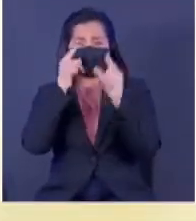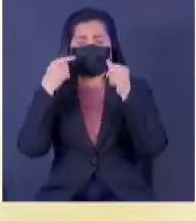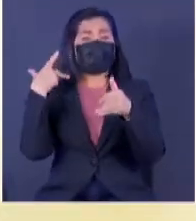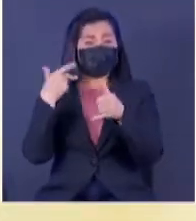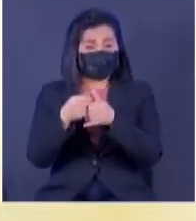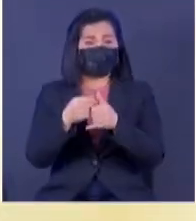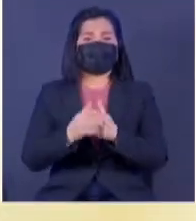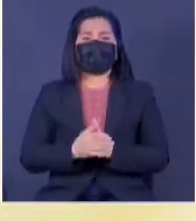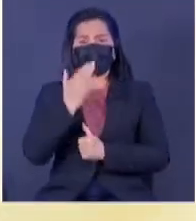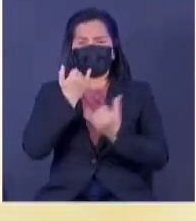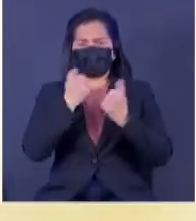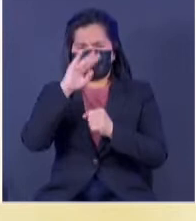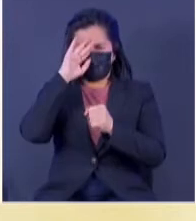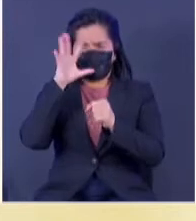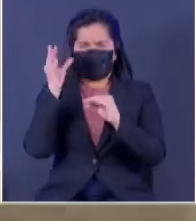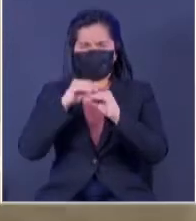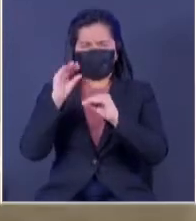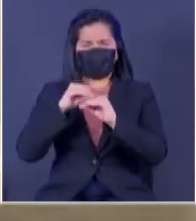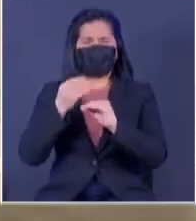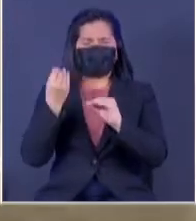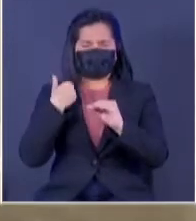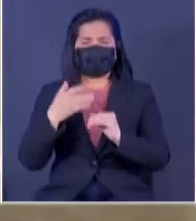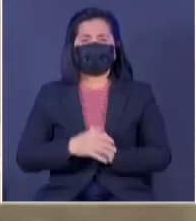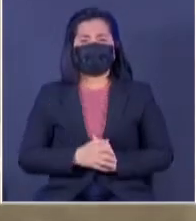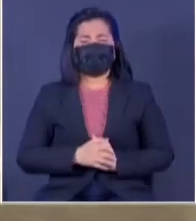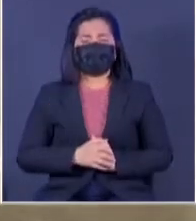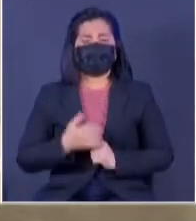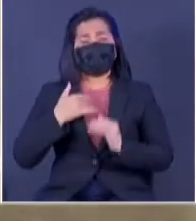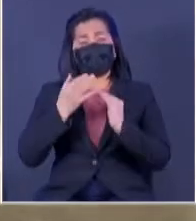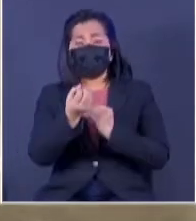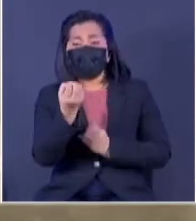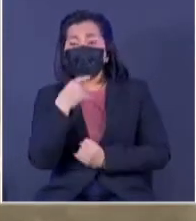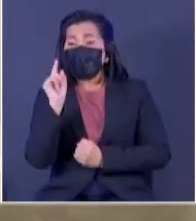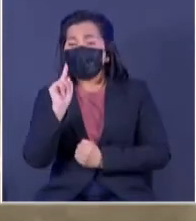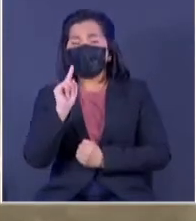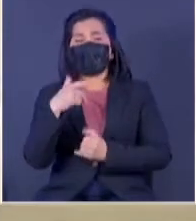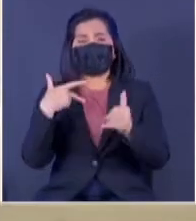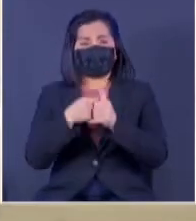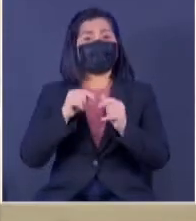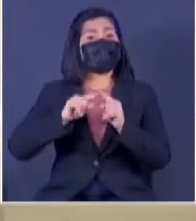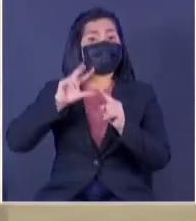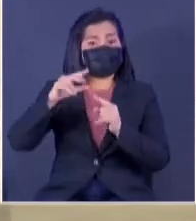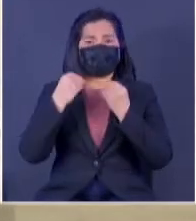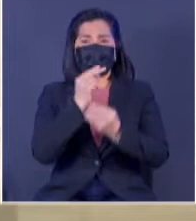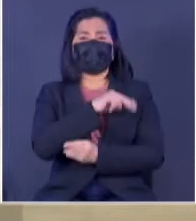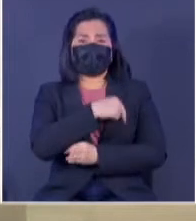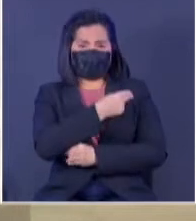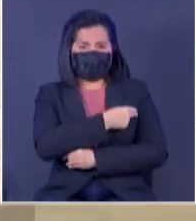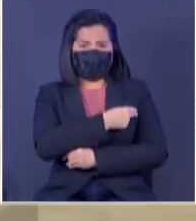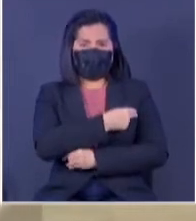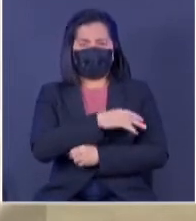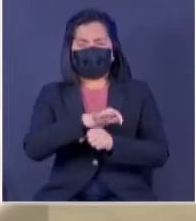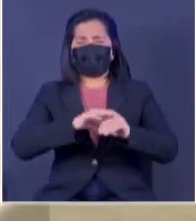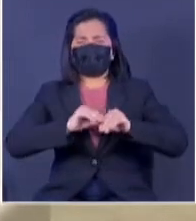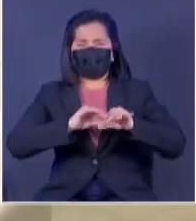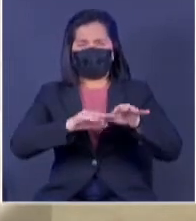พทย์ด้วยเพราะว่าตอนนี้ก็ติดเชื้อกันเยอะขณะที่บางความเห็นบางท่านก็บอกว่าควรฉีดเข็ม3ให้กับแพทย์ในพื้นที่ระบาด